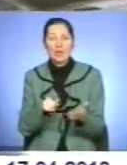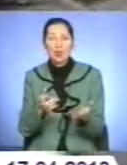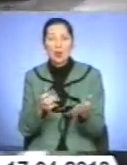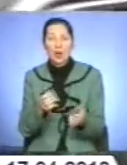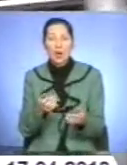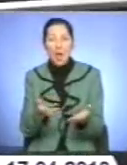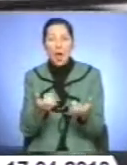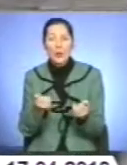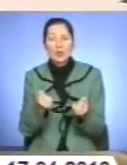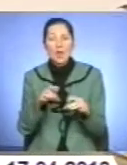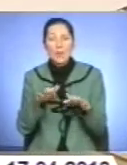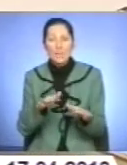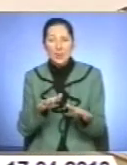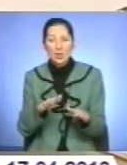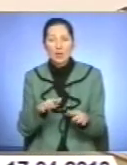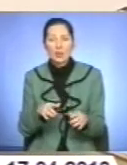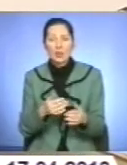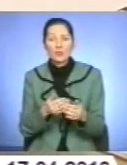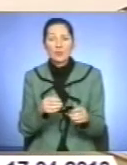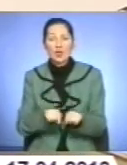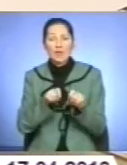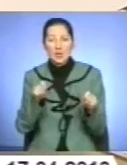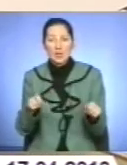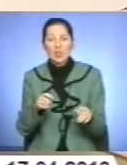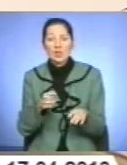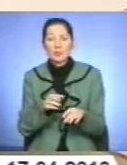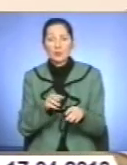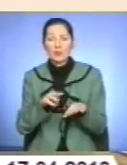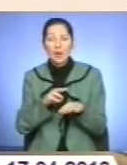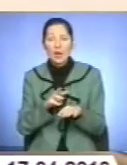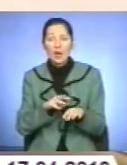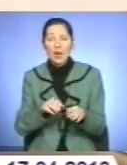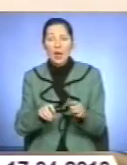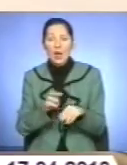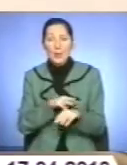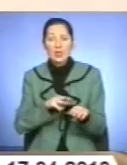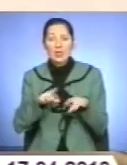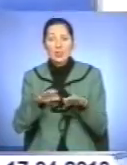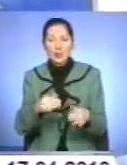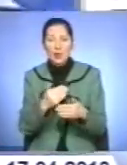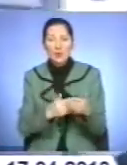зловмисника. Відкрите кримінальне провадження за статтею 185 Кримінального кодексу України.